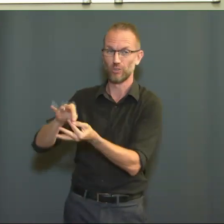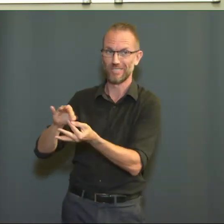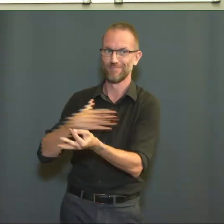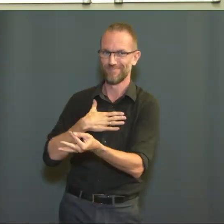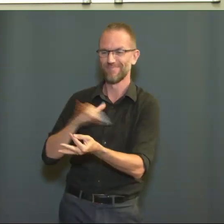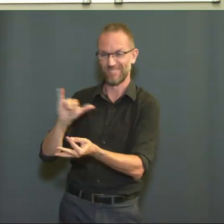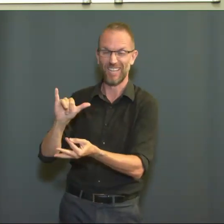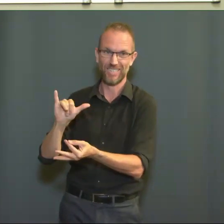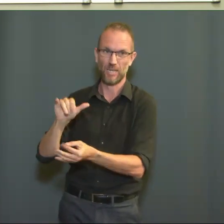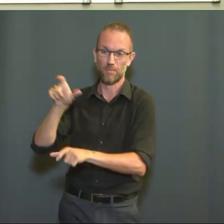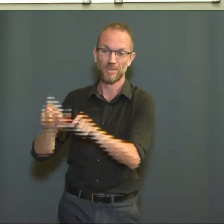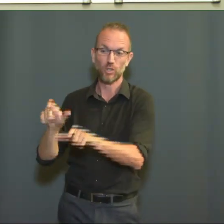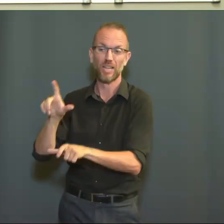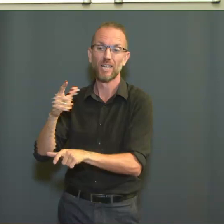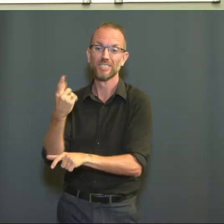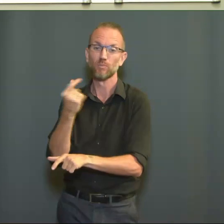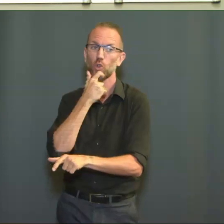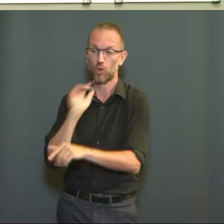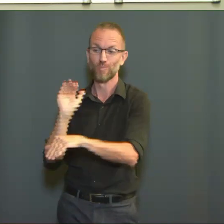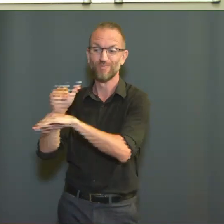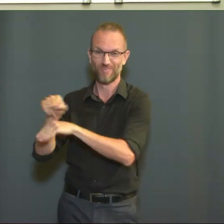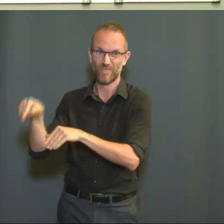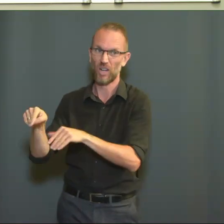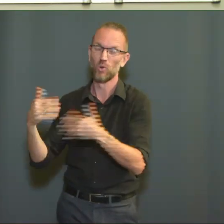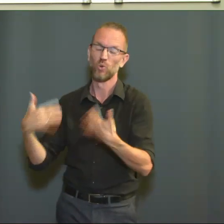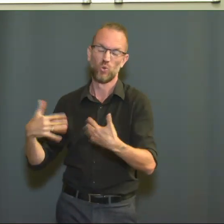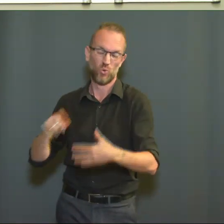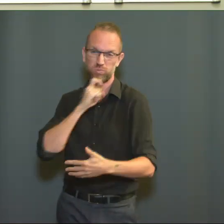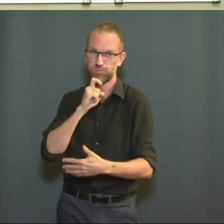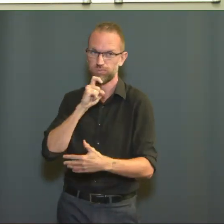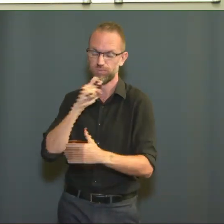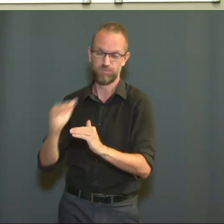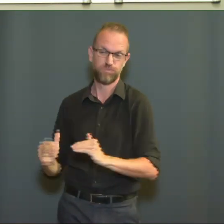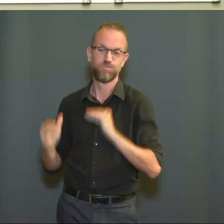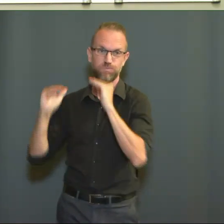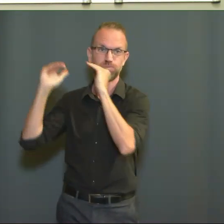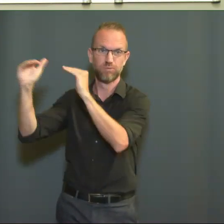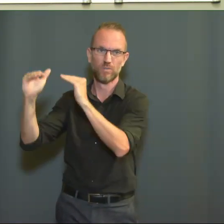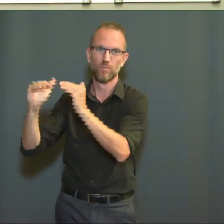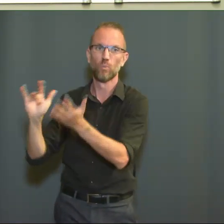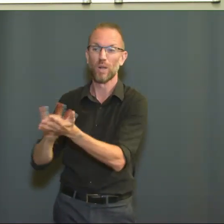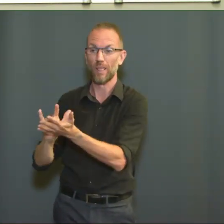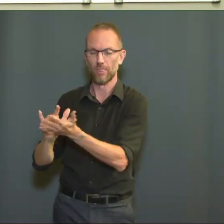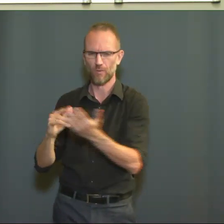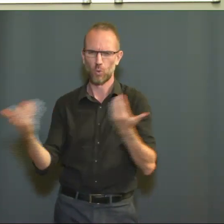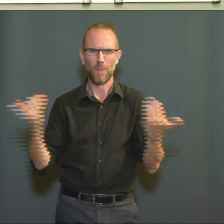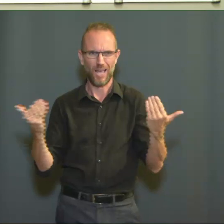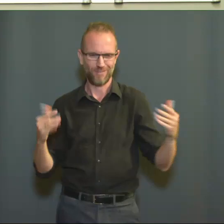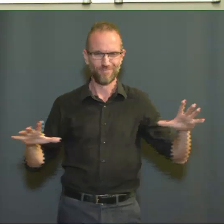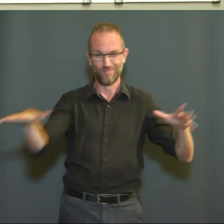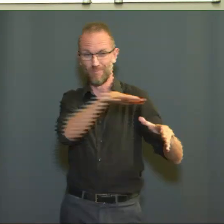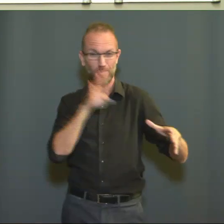ans, nous avons encore une augmentation qui est le double de la moyenne nationale. On a parlé de 9% au niveau national, donc c'est de l'ordre